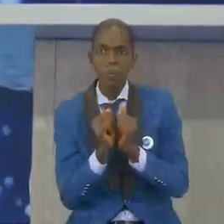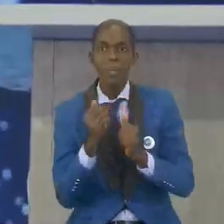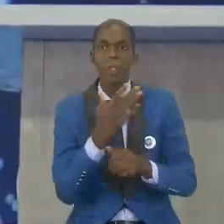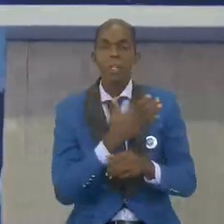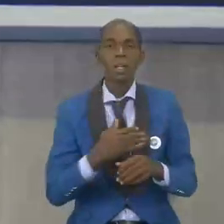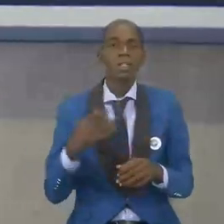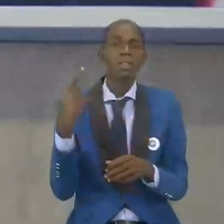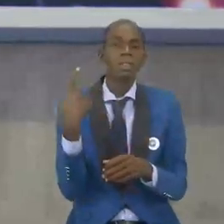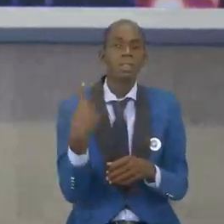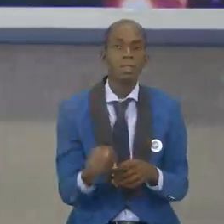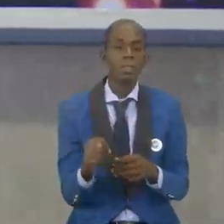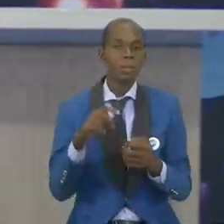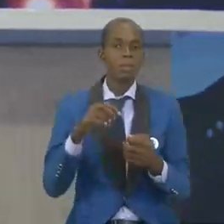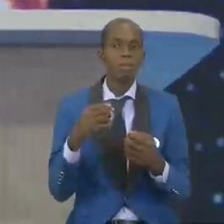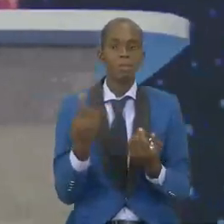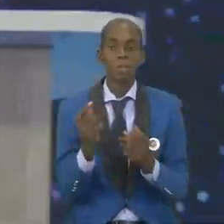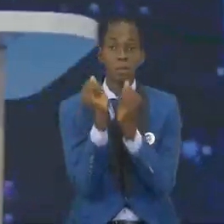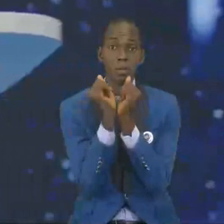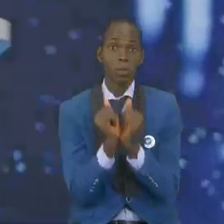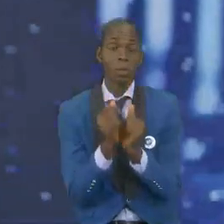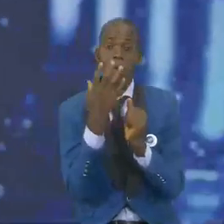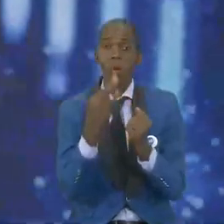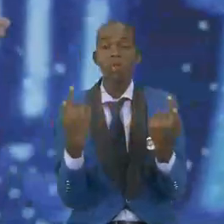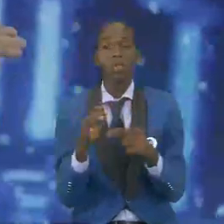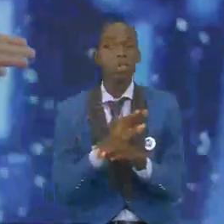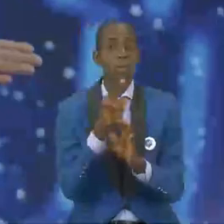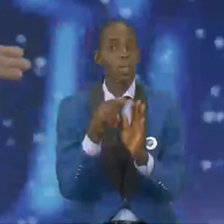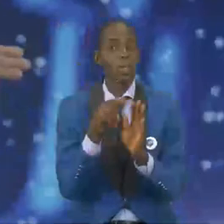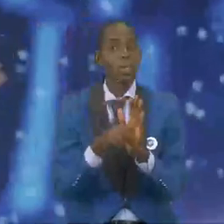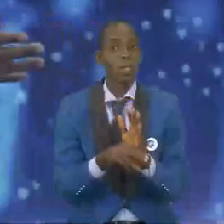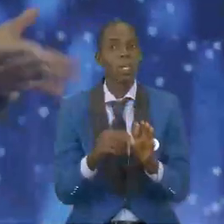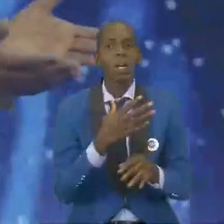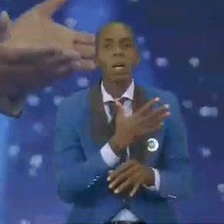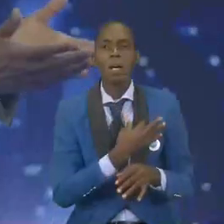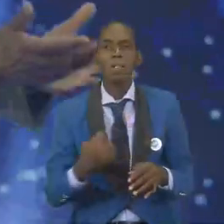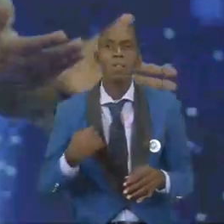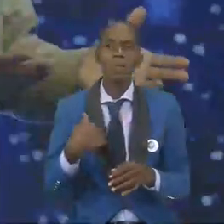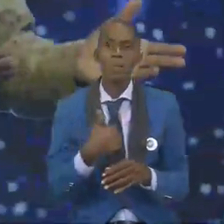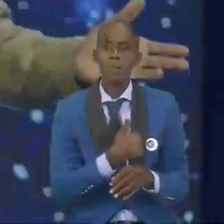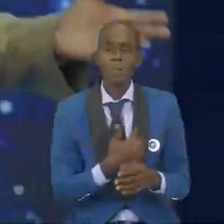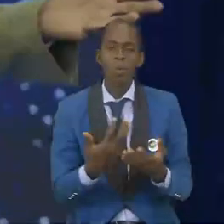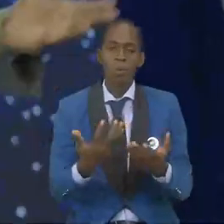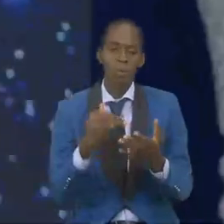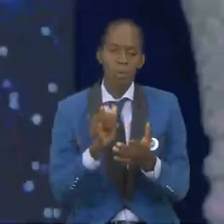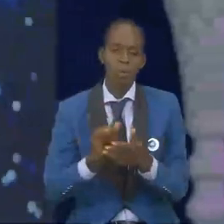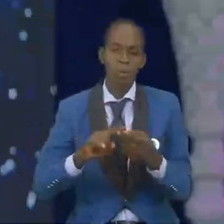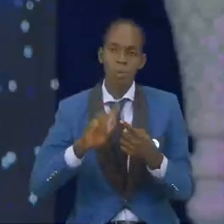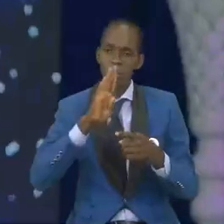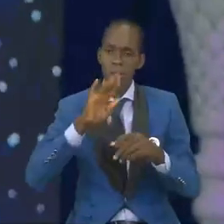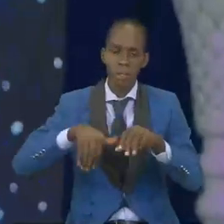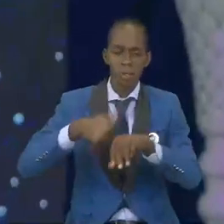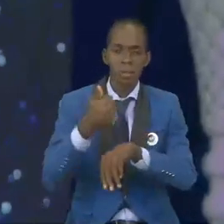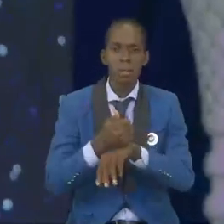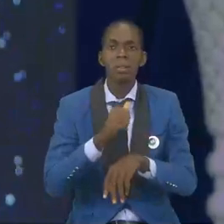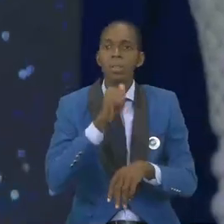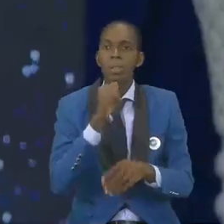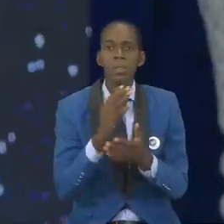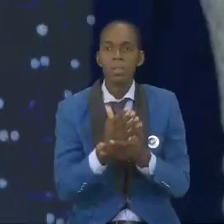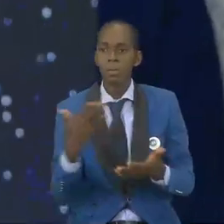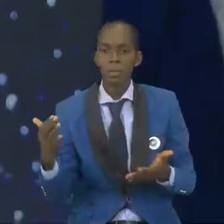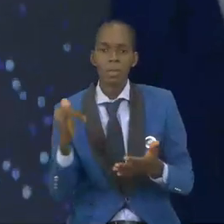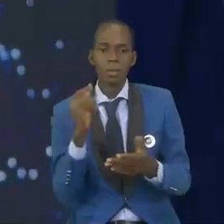et de la dégradation de la vie pécheresse. Maintenant, nous voulons que cela soit affermi. Que ce soit